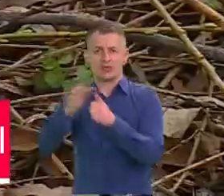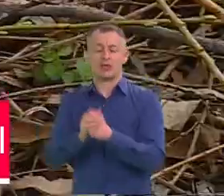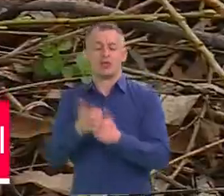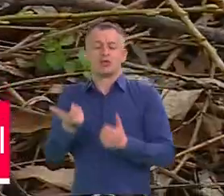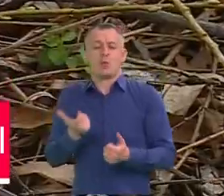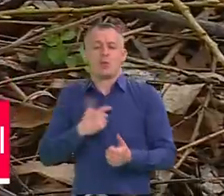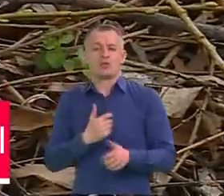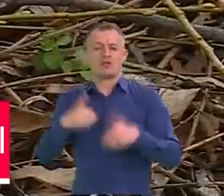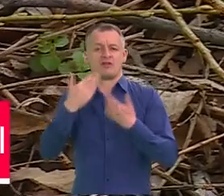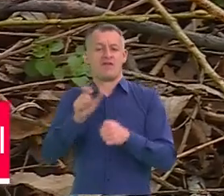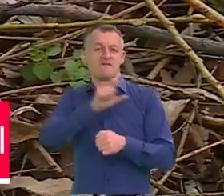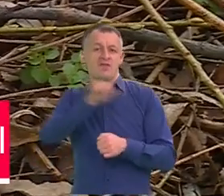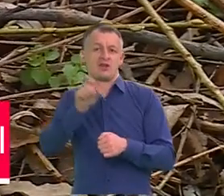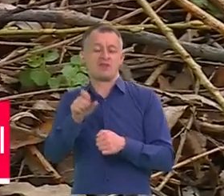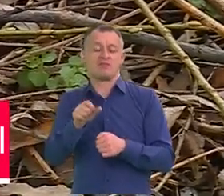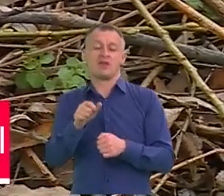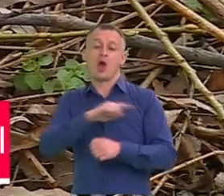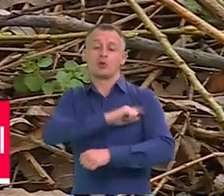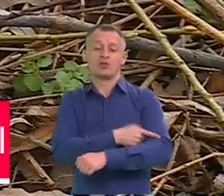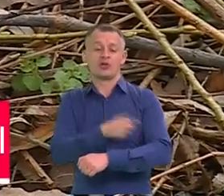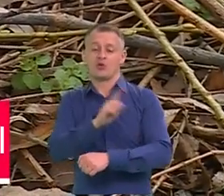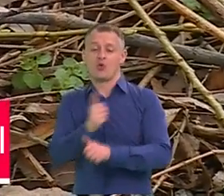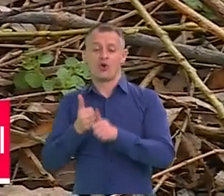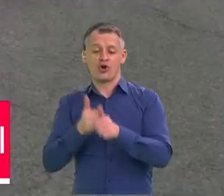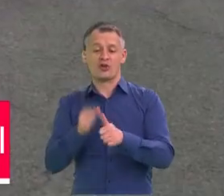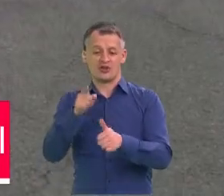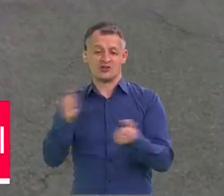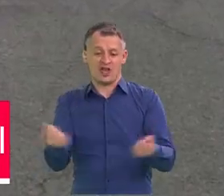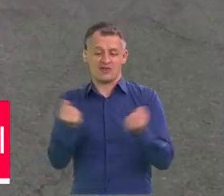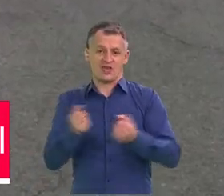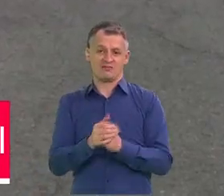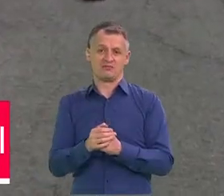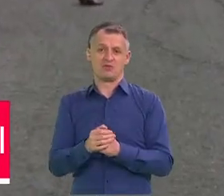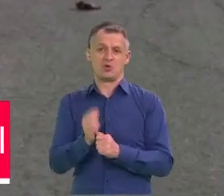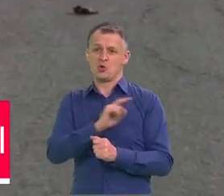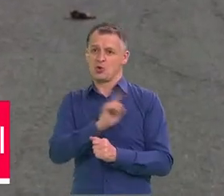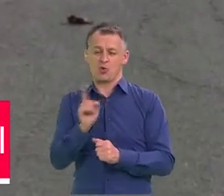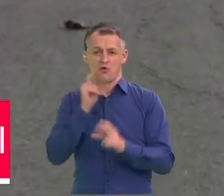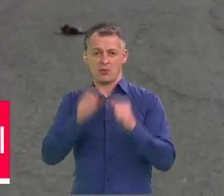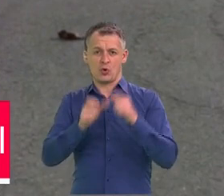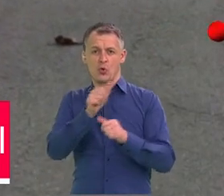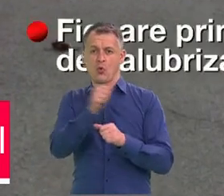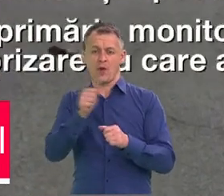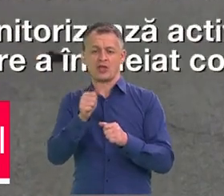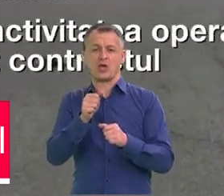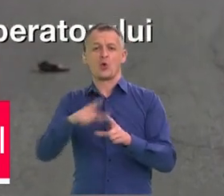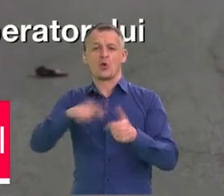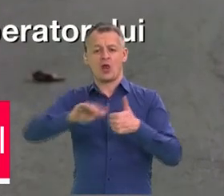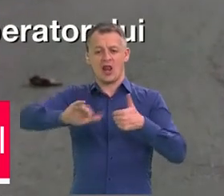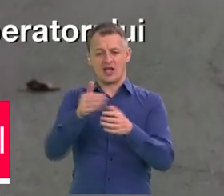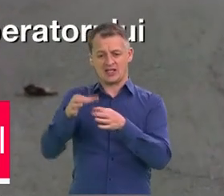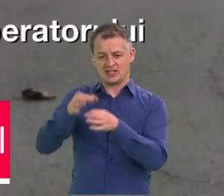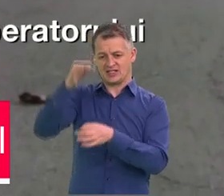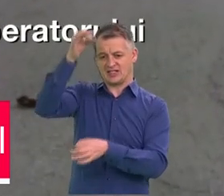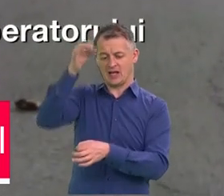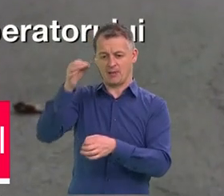nu supraveghează acele zone care sunt predispuse la aceste tipuri de acțiuni. Și nu vorbim aici numai de gunoiul depozitat lângă stâlp, ci și despre zonele